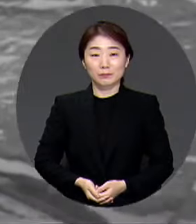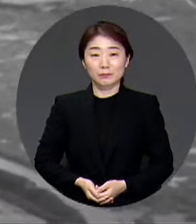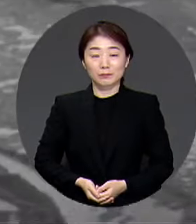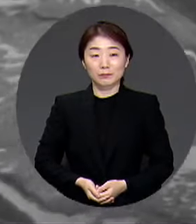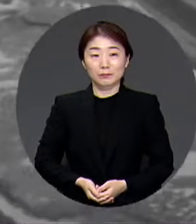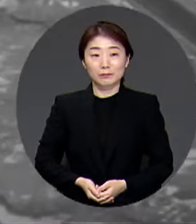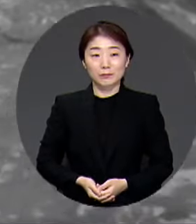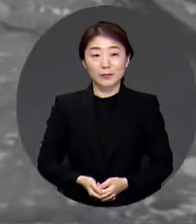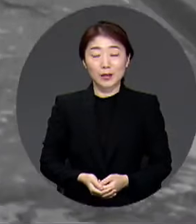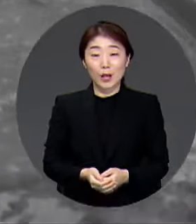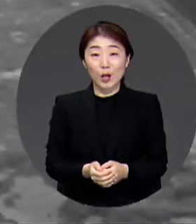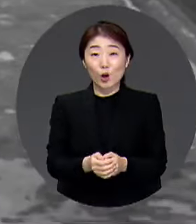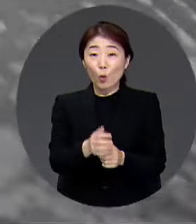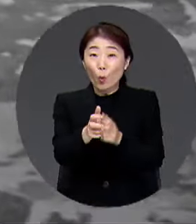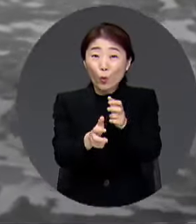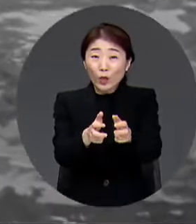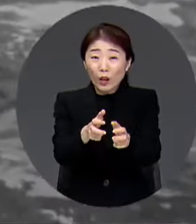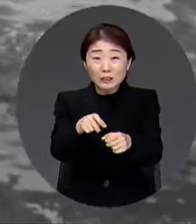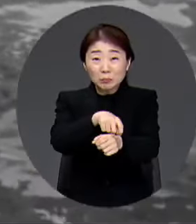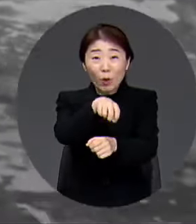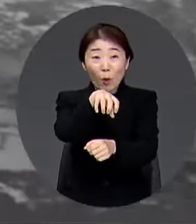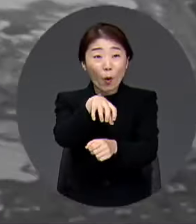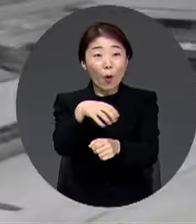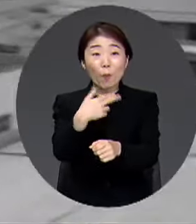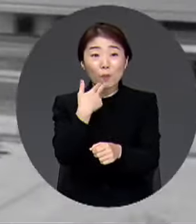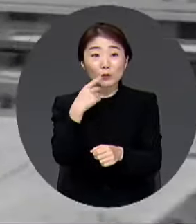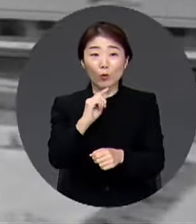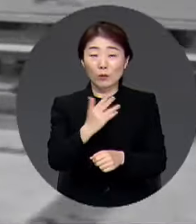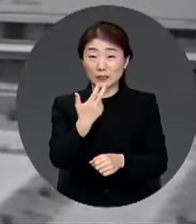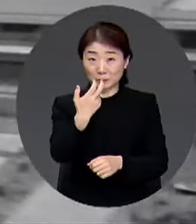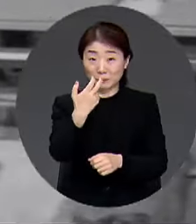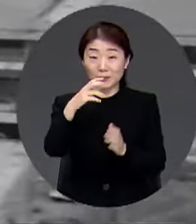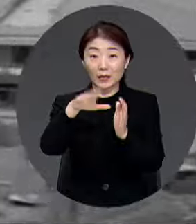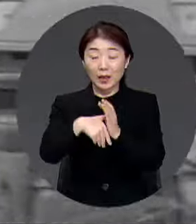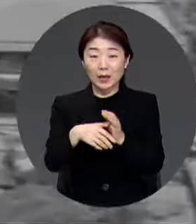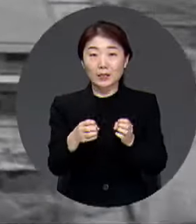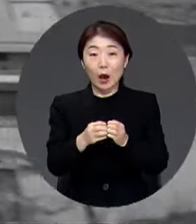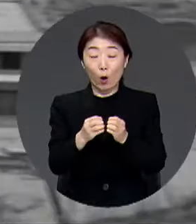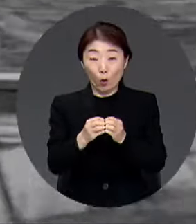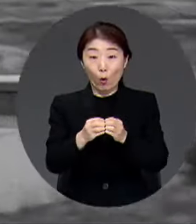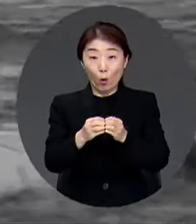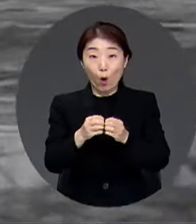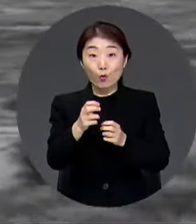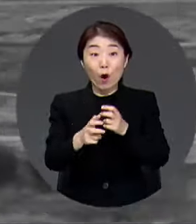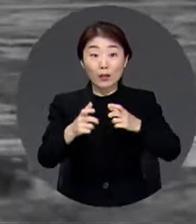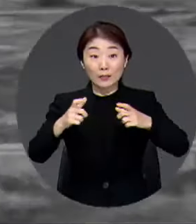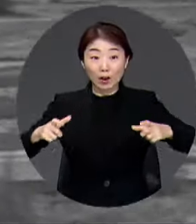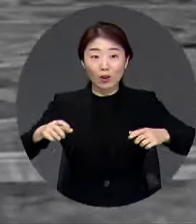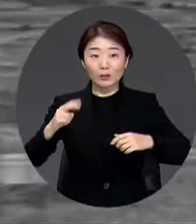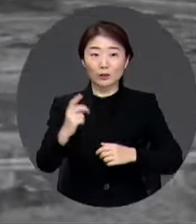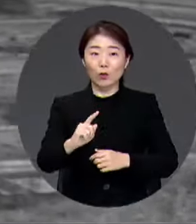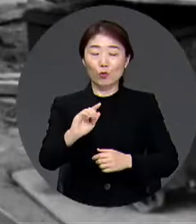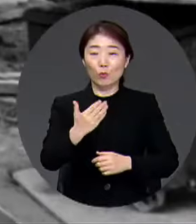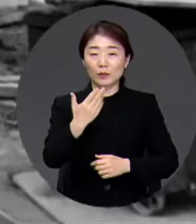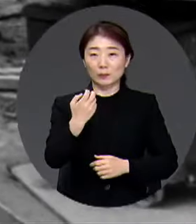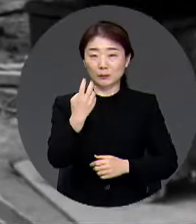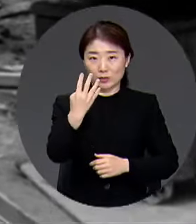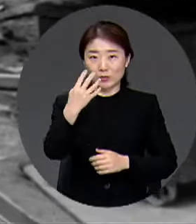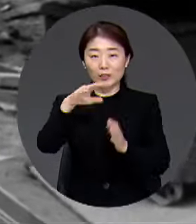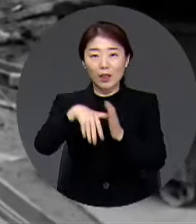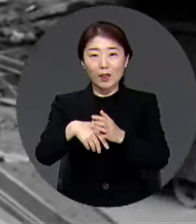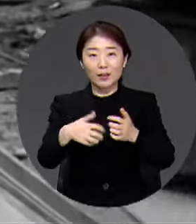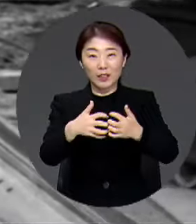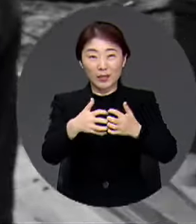마땅한 중화학공업시설이 없던 1970년대. 창원 국가산업단지는 1974년 기계산업